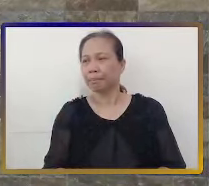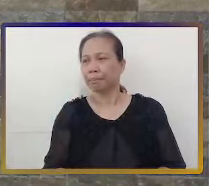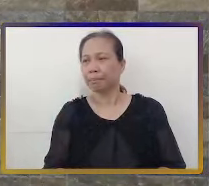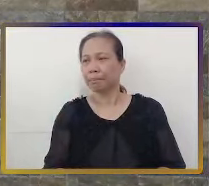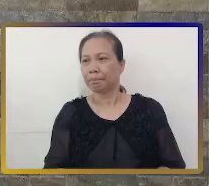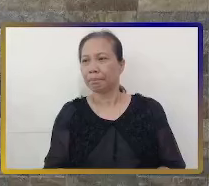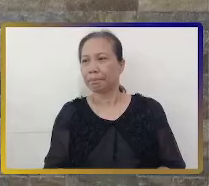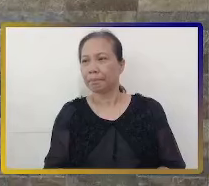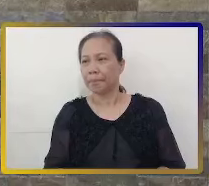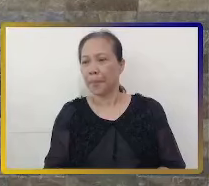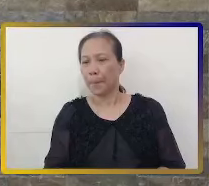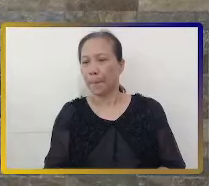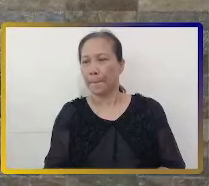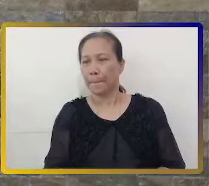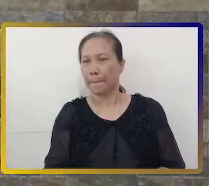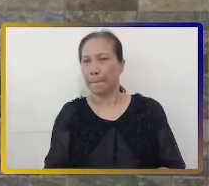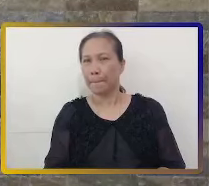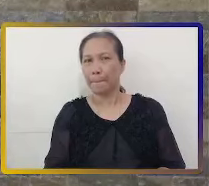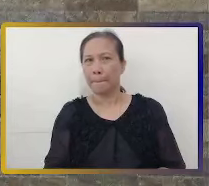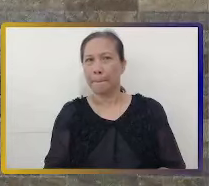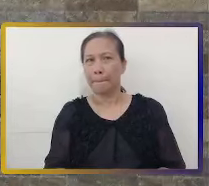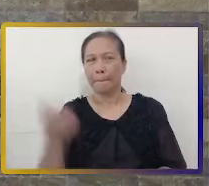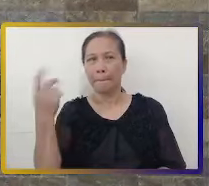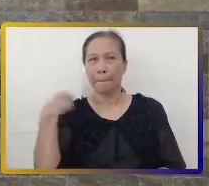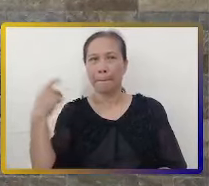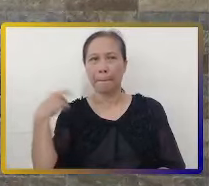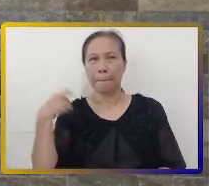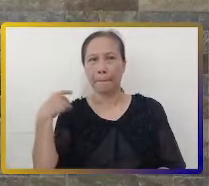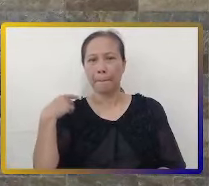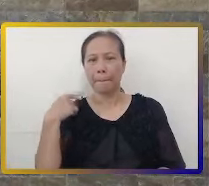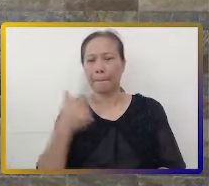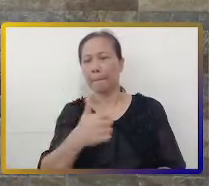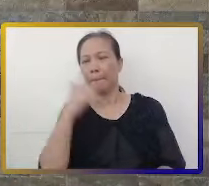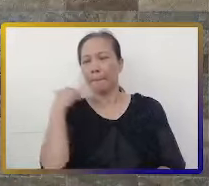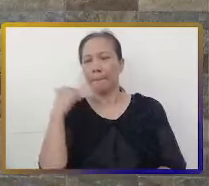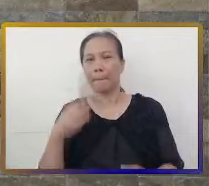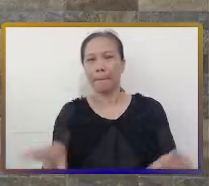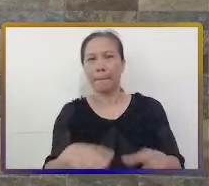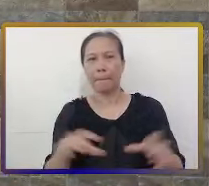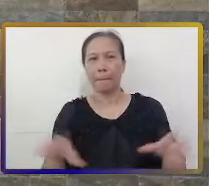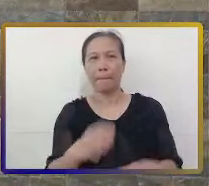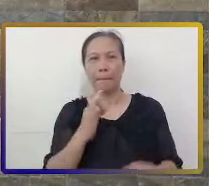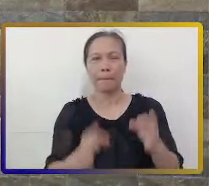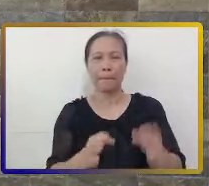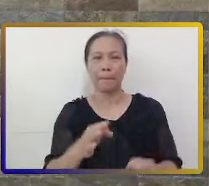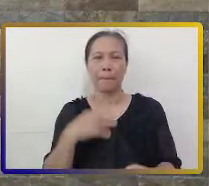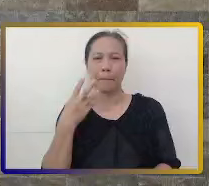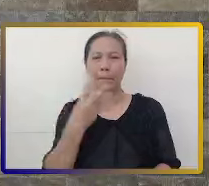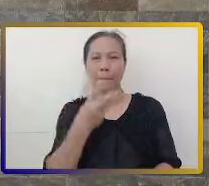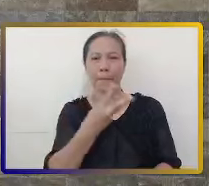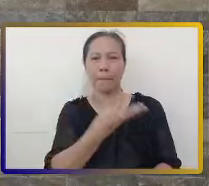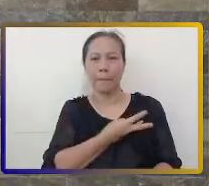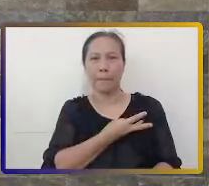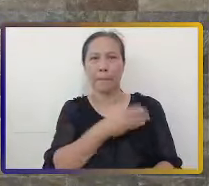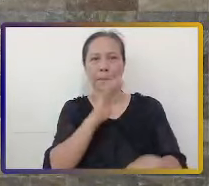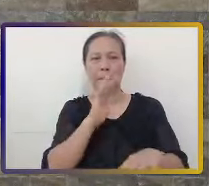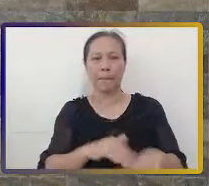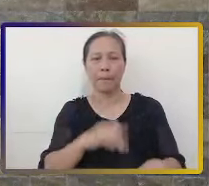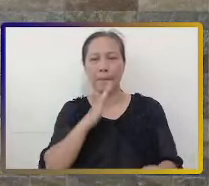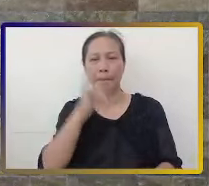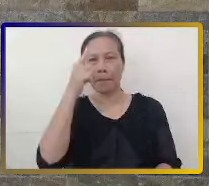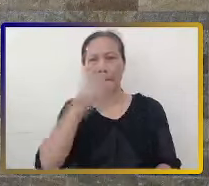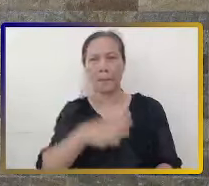naag kay na magkakaroon ng kag ng pang saat h